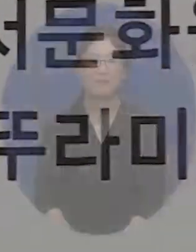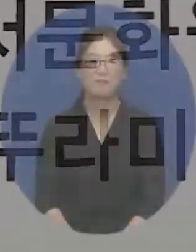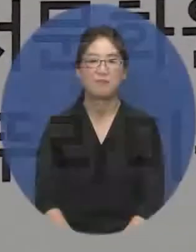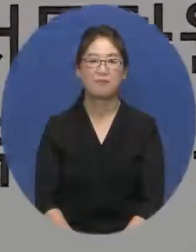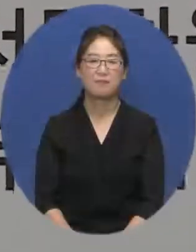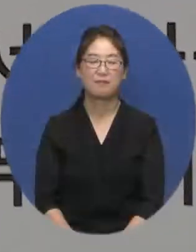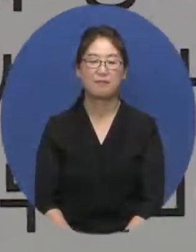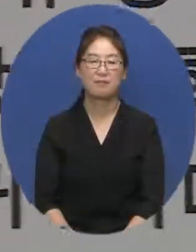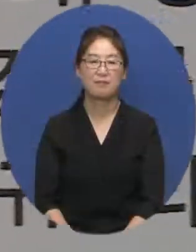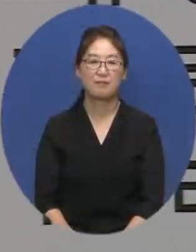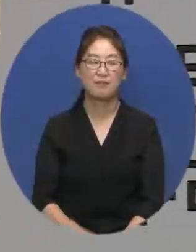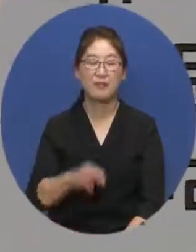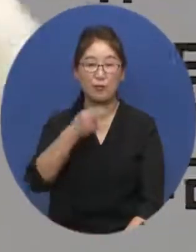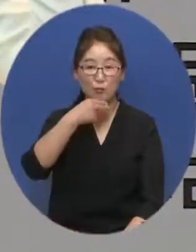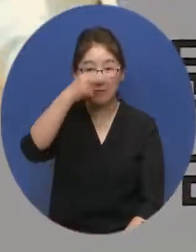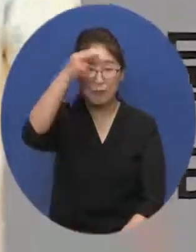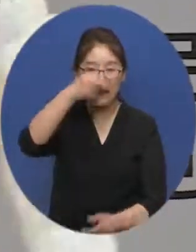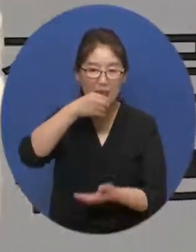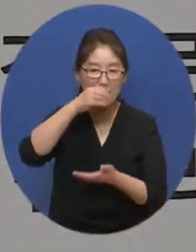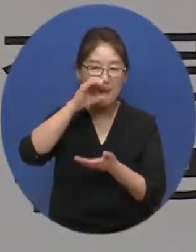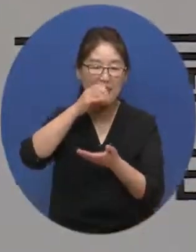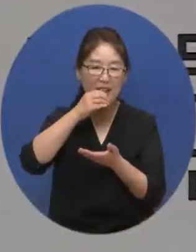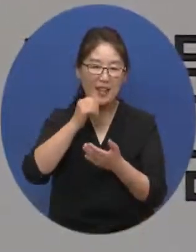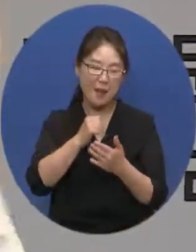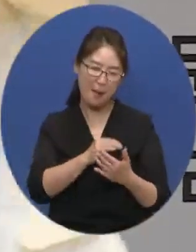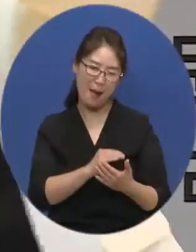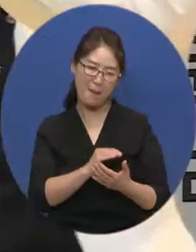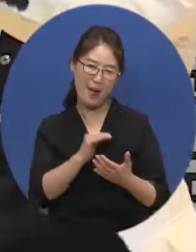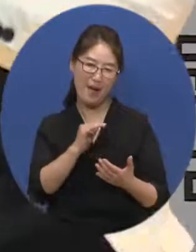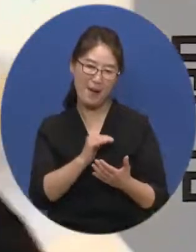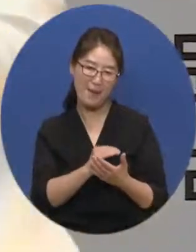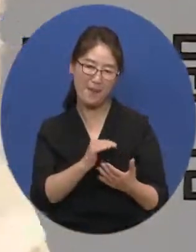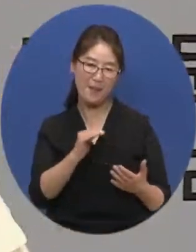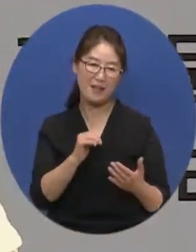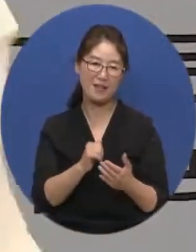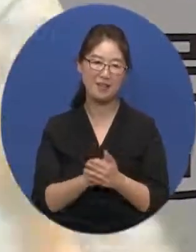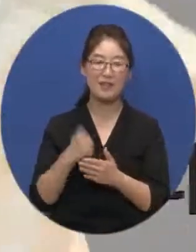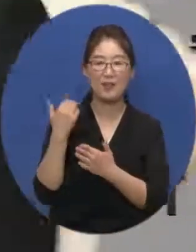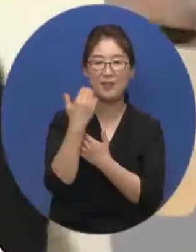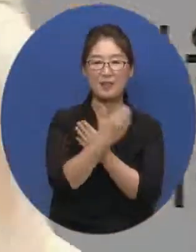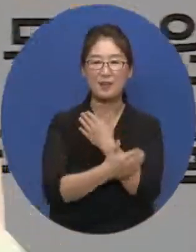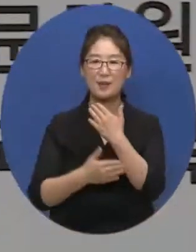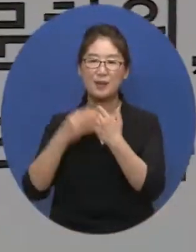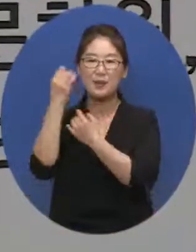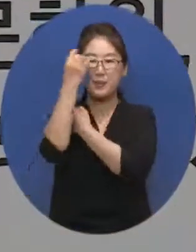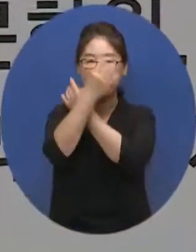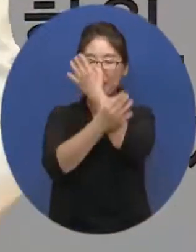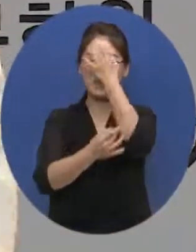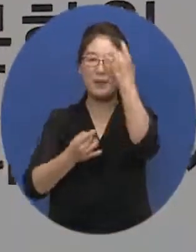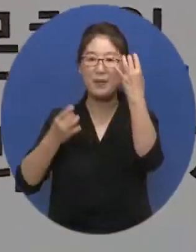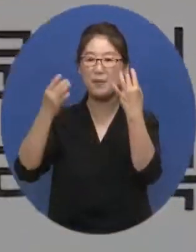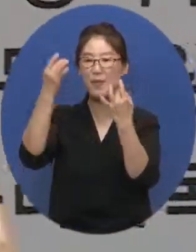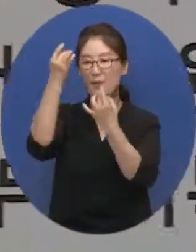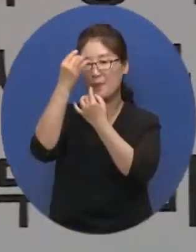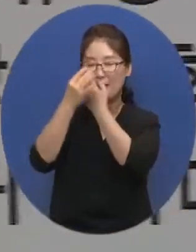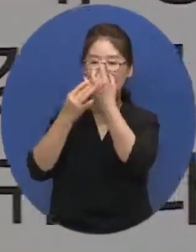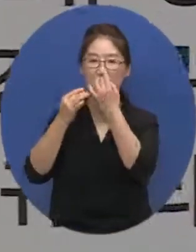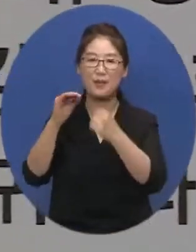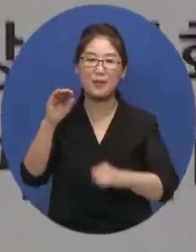한두 잔에 가슴 심고 몸은 샤르르, 세네